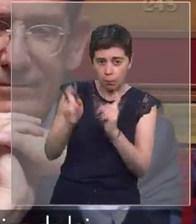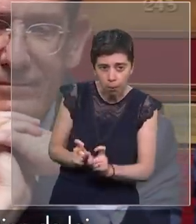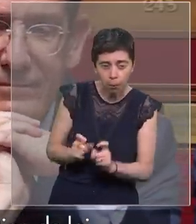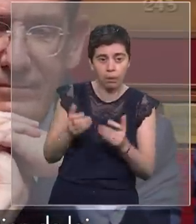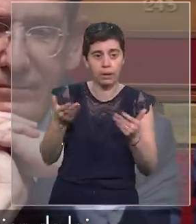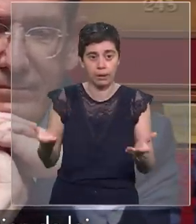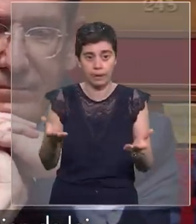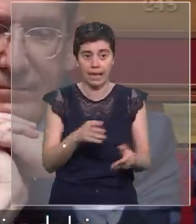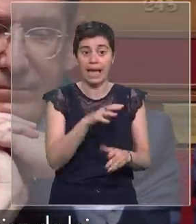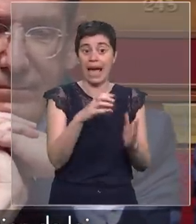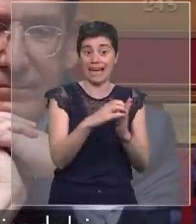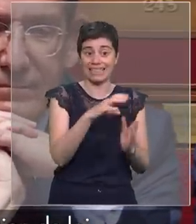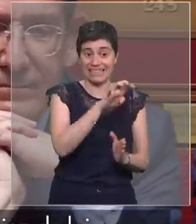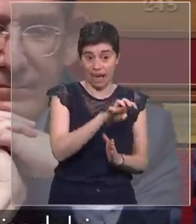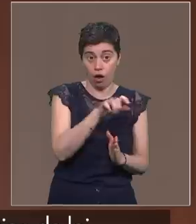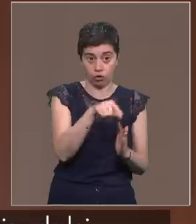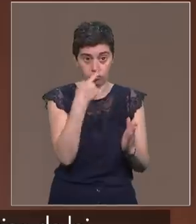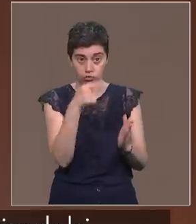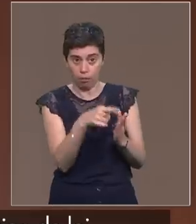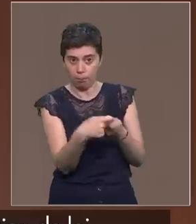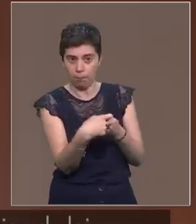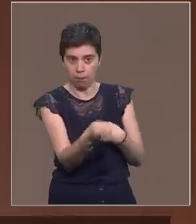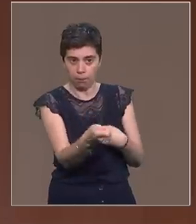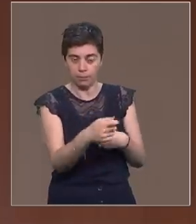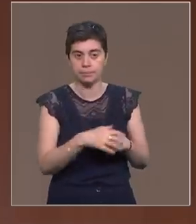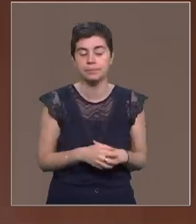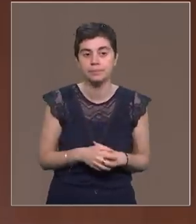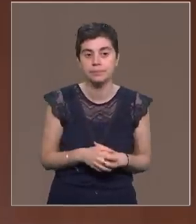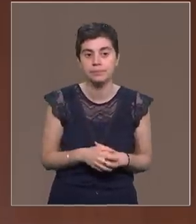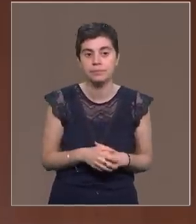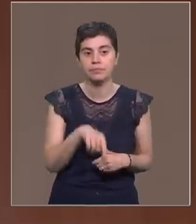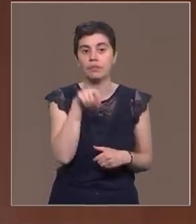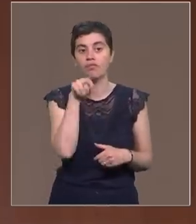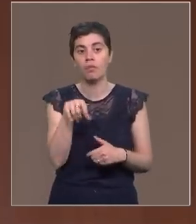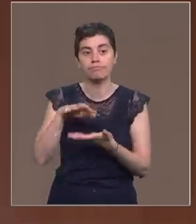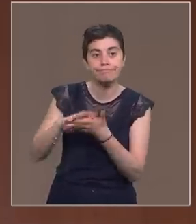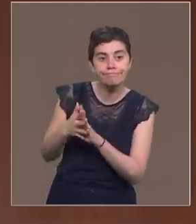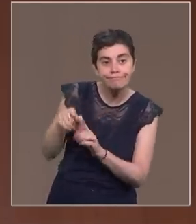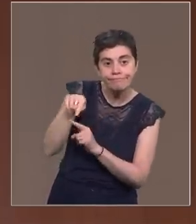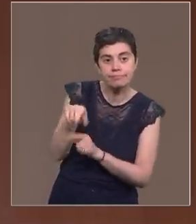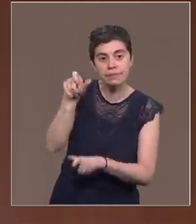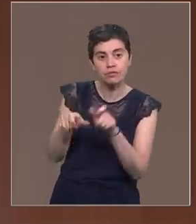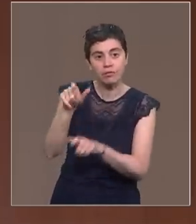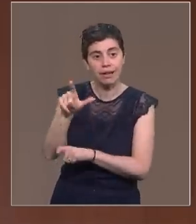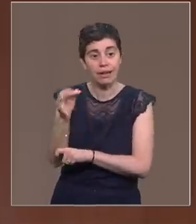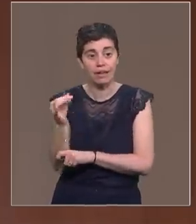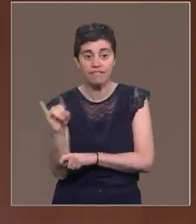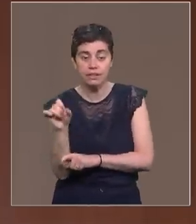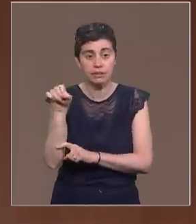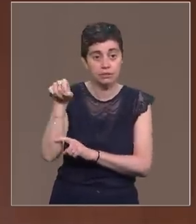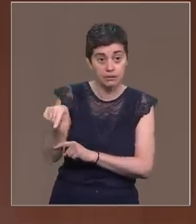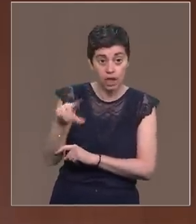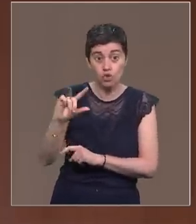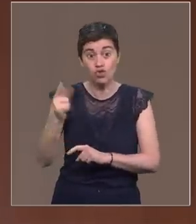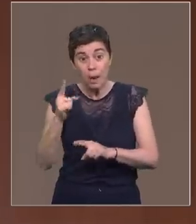frontalement l'article 40 de notre Constitution. Et avec vos alliés insoumis, vous persévérez dans une deuxième